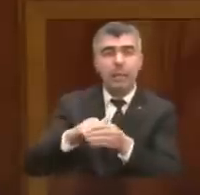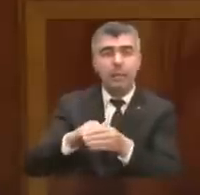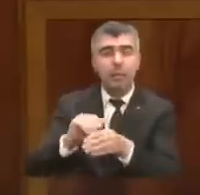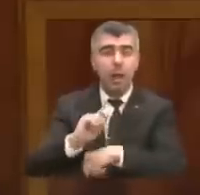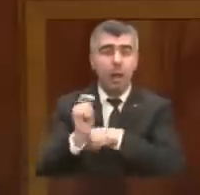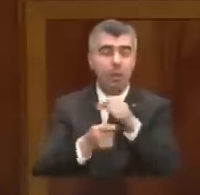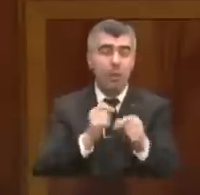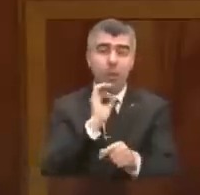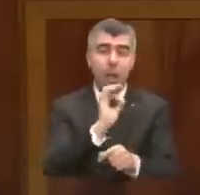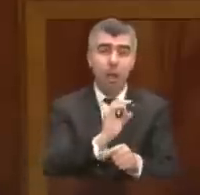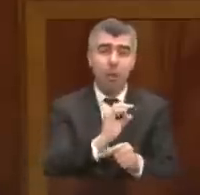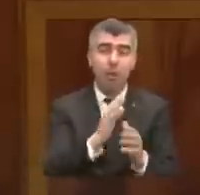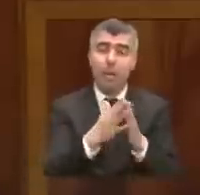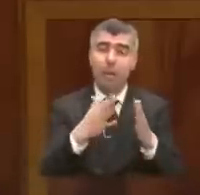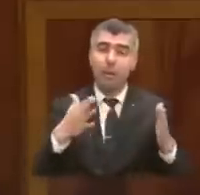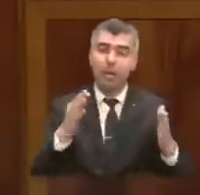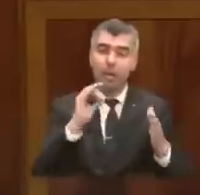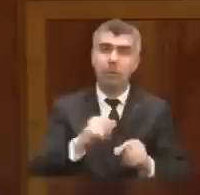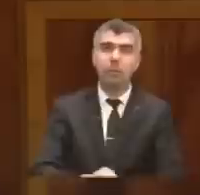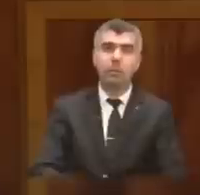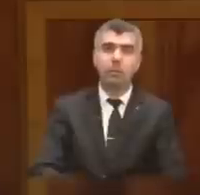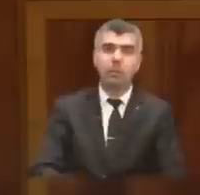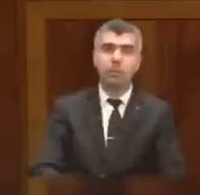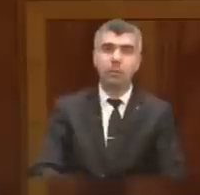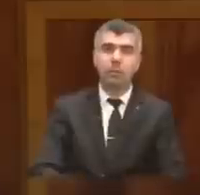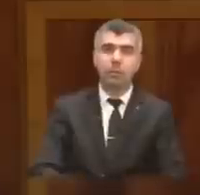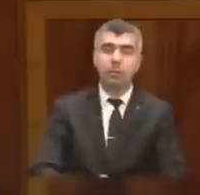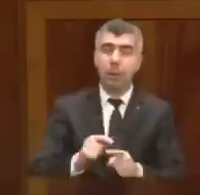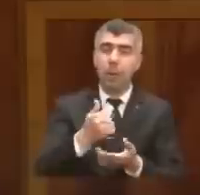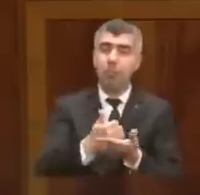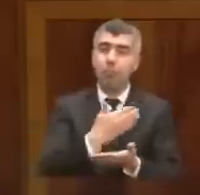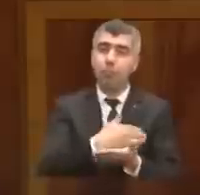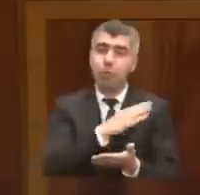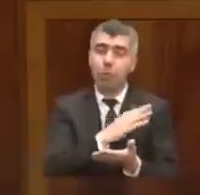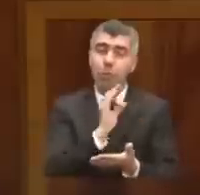قداش؟ راه كبير هذاك الحزب ديال سميتو، راه مسؤوليه كبيره.